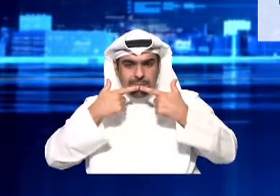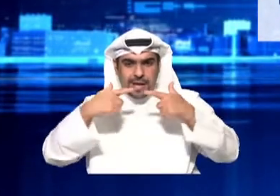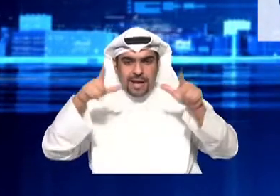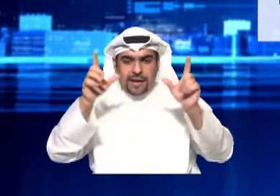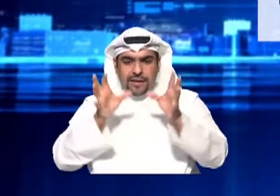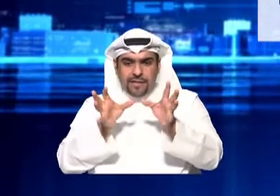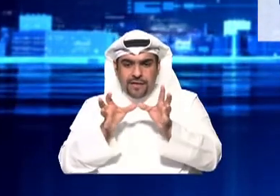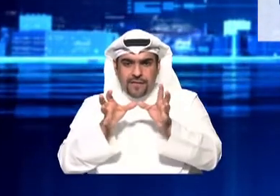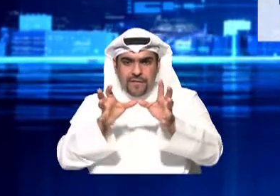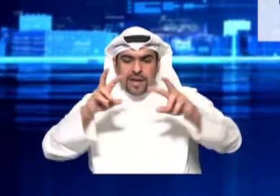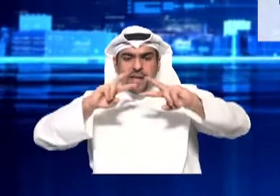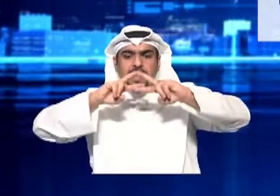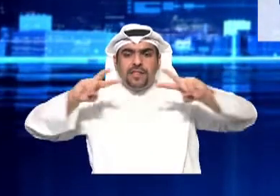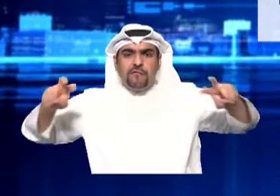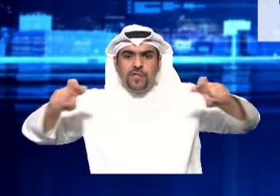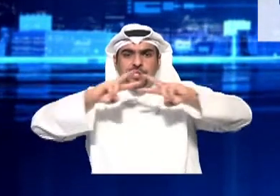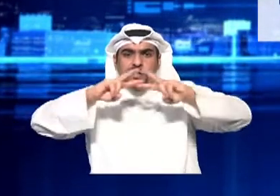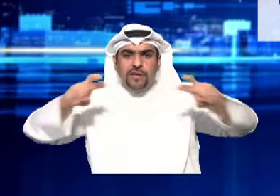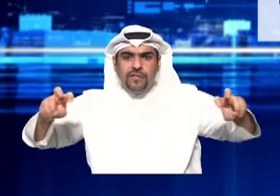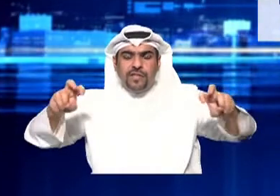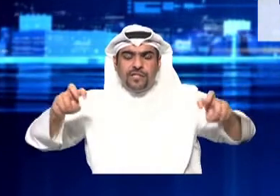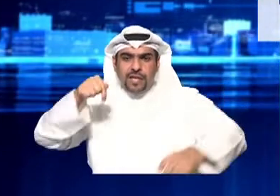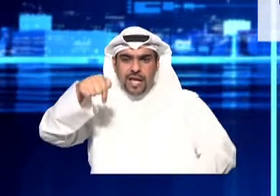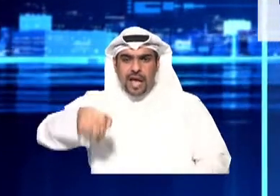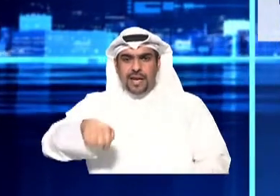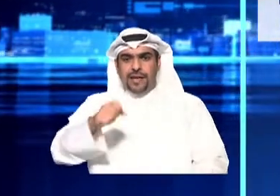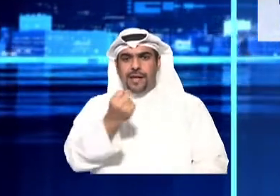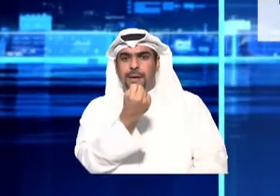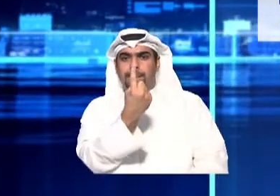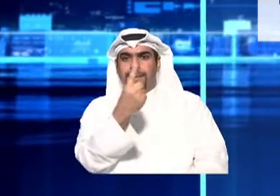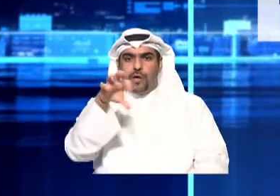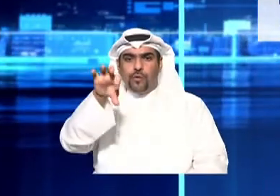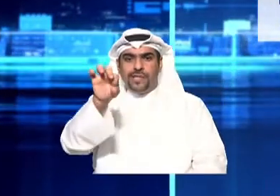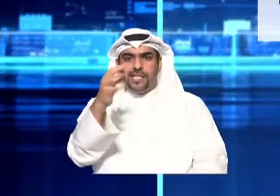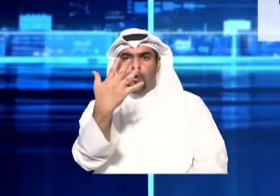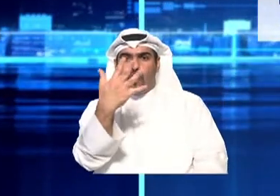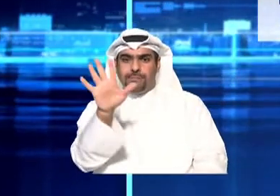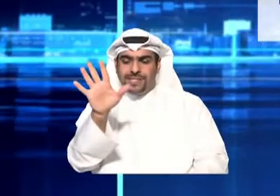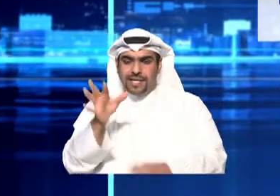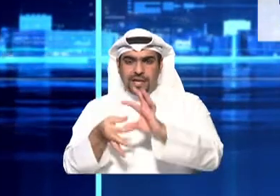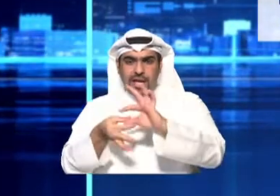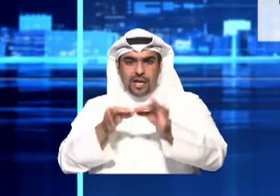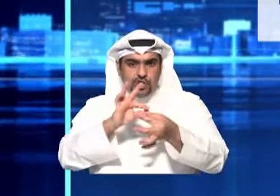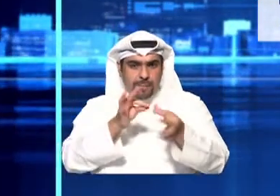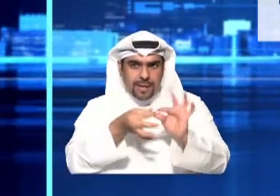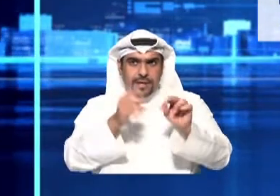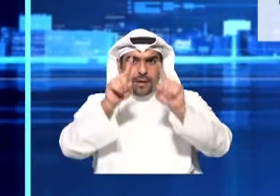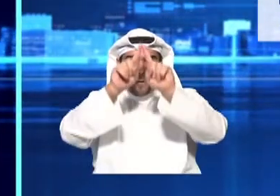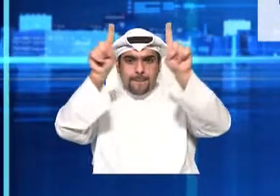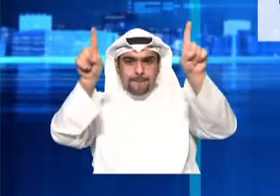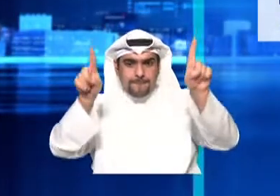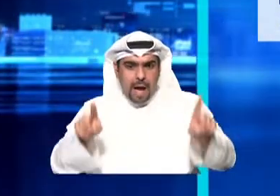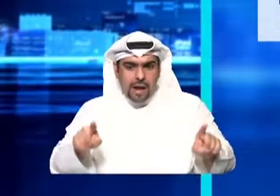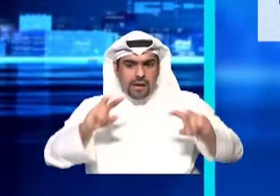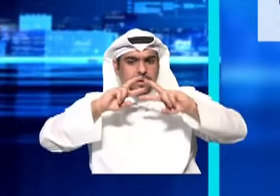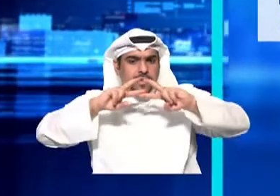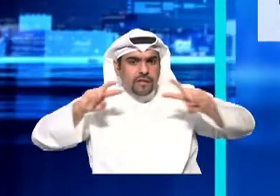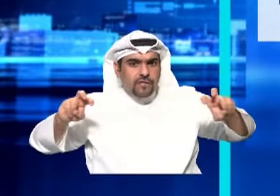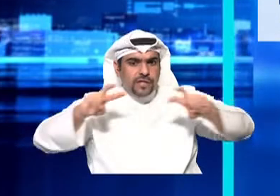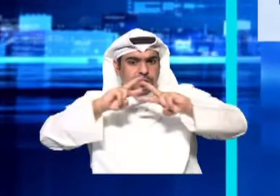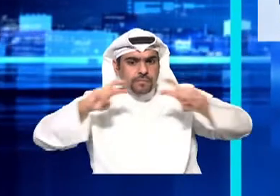رصدت 159 بين جمعيات وأسواق موازية للوقوف على مدى